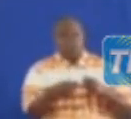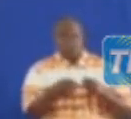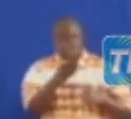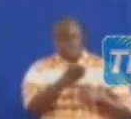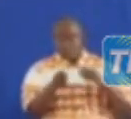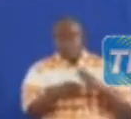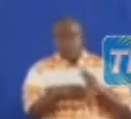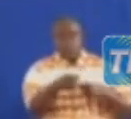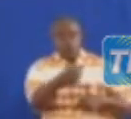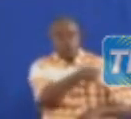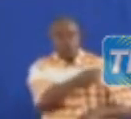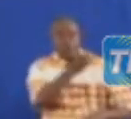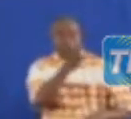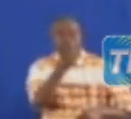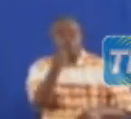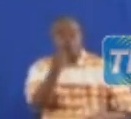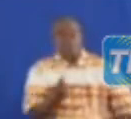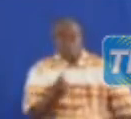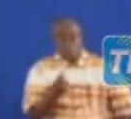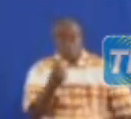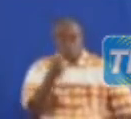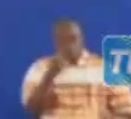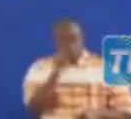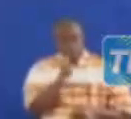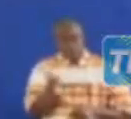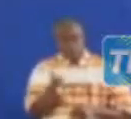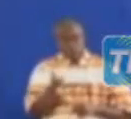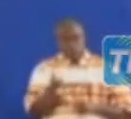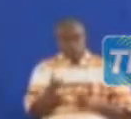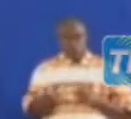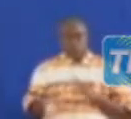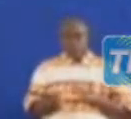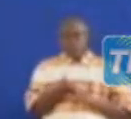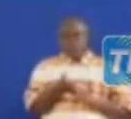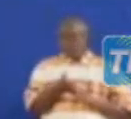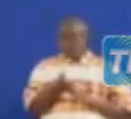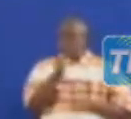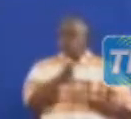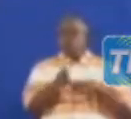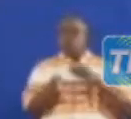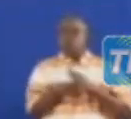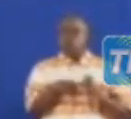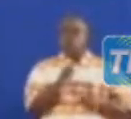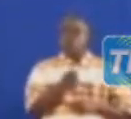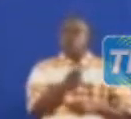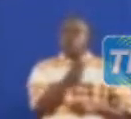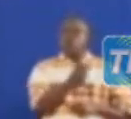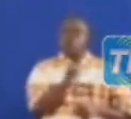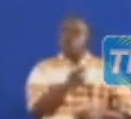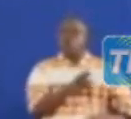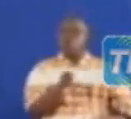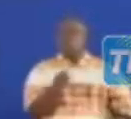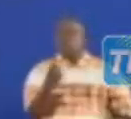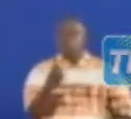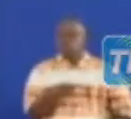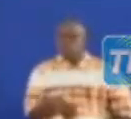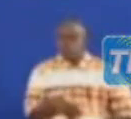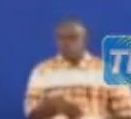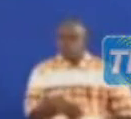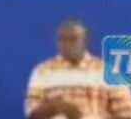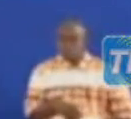hospitali 31 za halmashauri zilizoanza ujenzi katika mwaka wa fedha wa